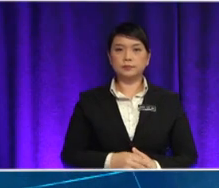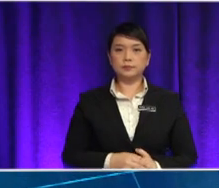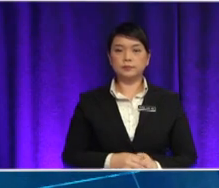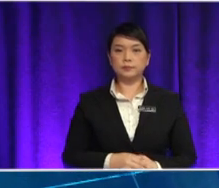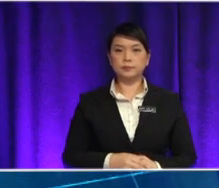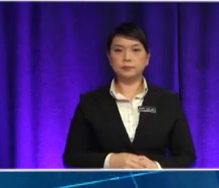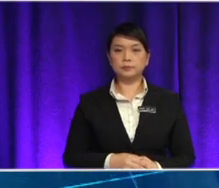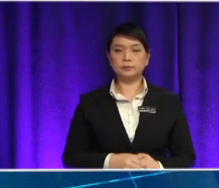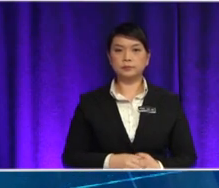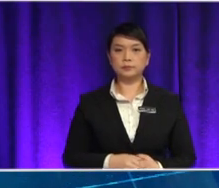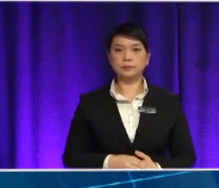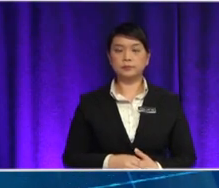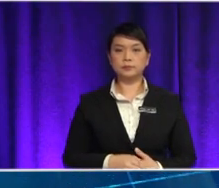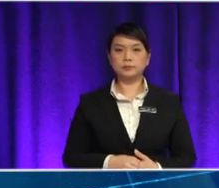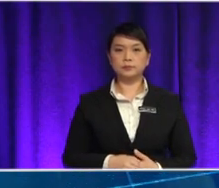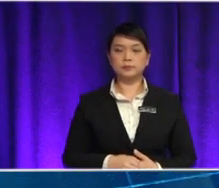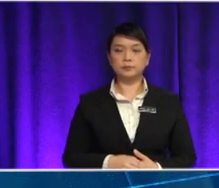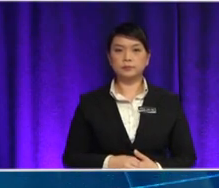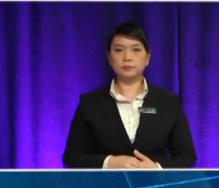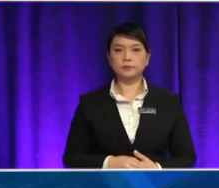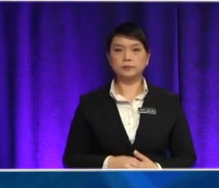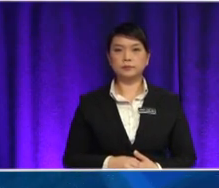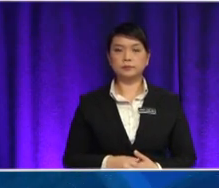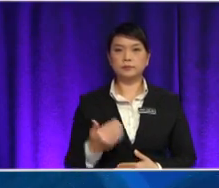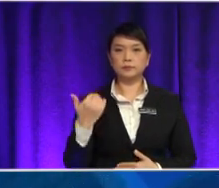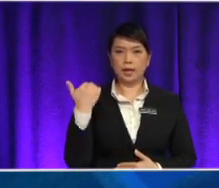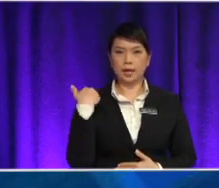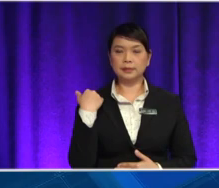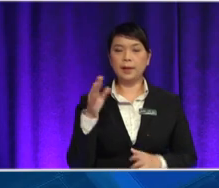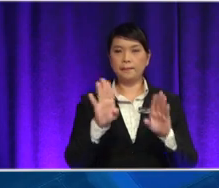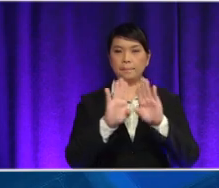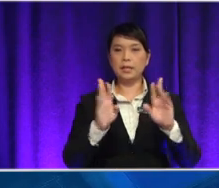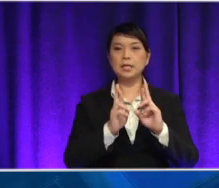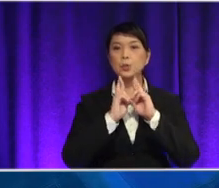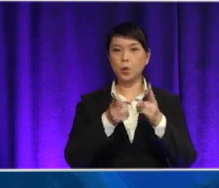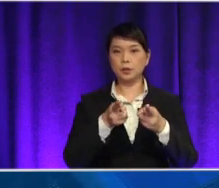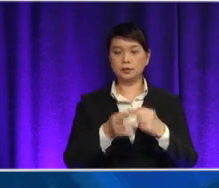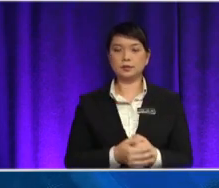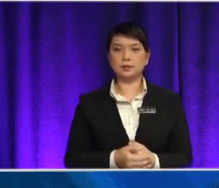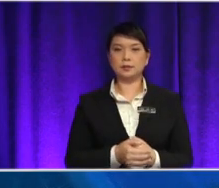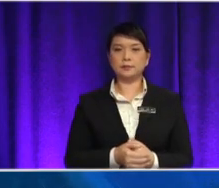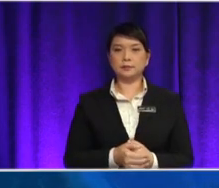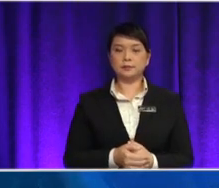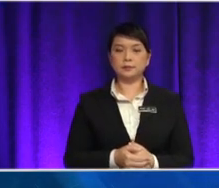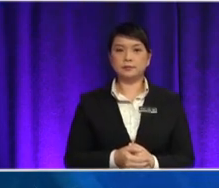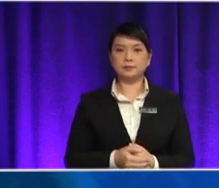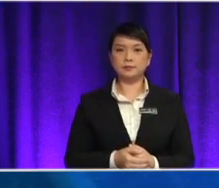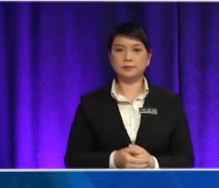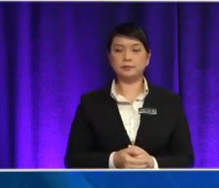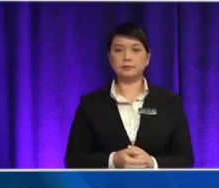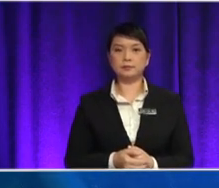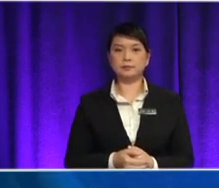papan ganjaran, Nisa. Ya. Jadi kita akan bagi reward stiker kepada murid sekiranya murid berjaya. Ada tak yang dapat